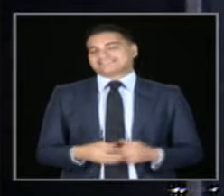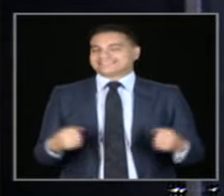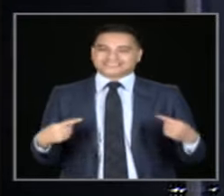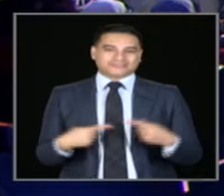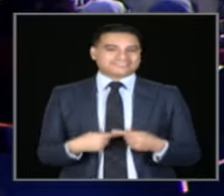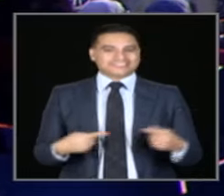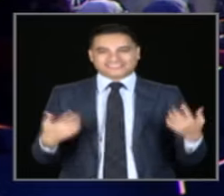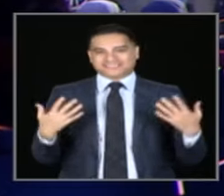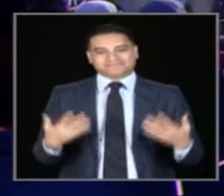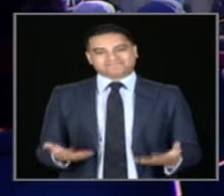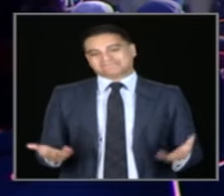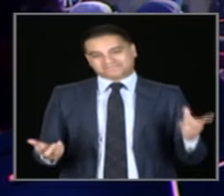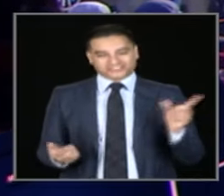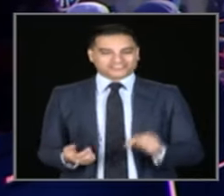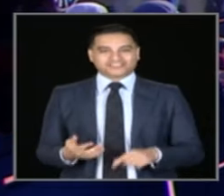سويتش. تمام.